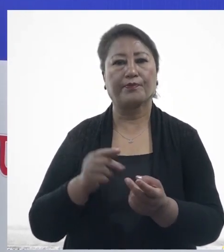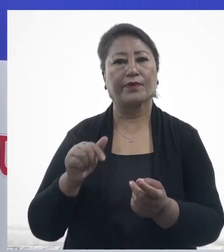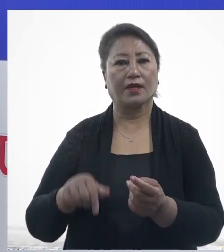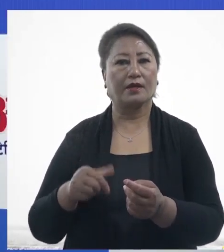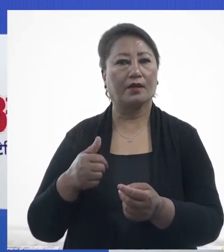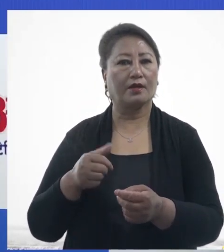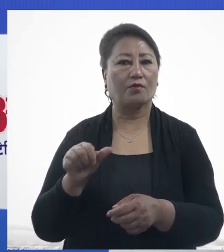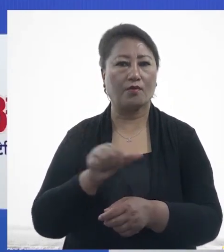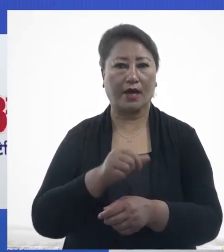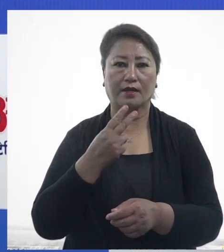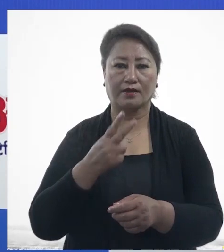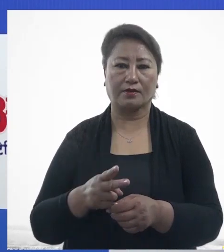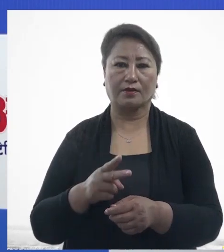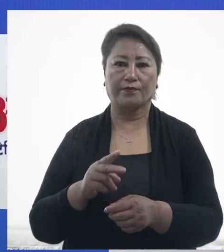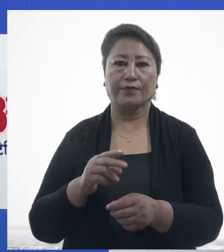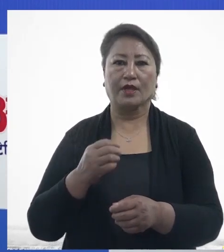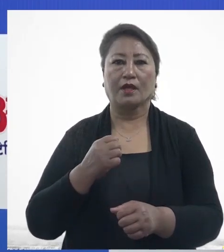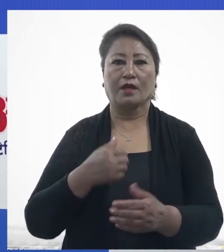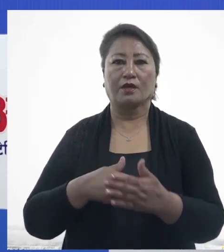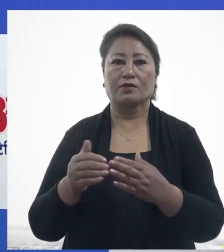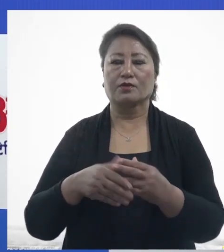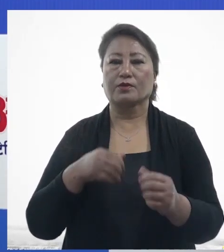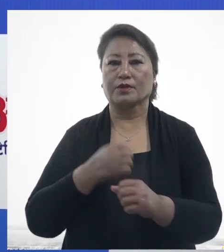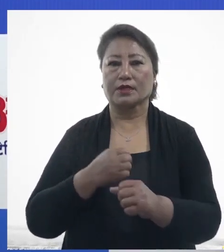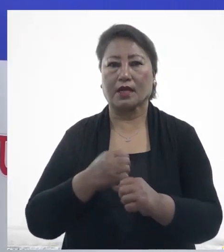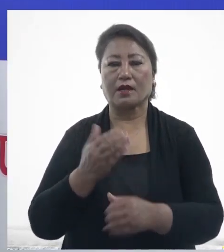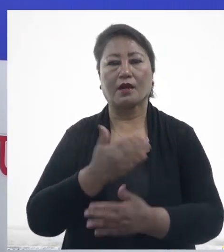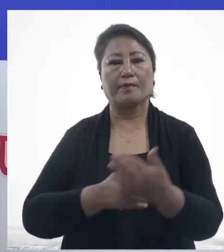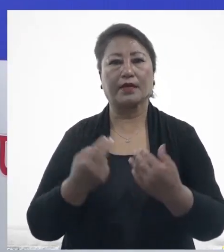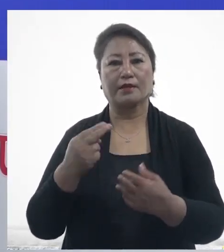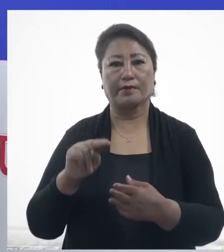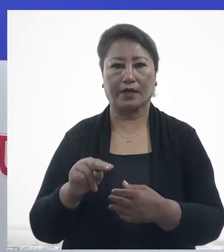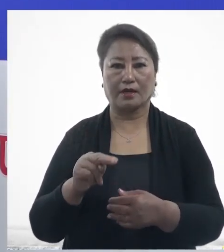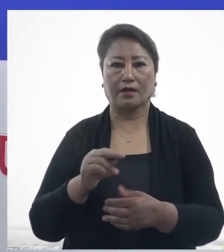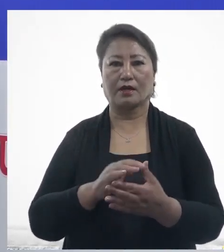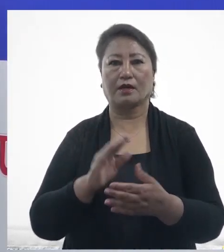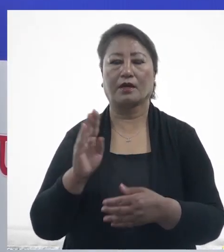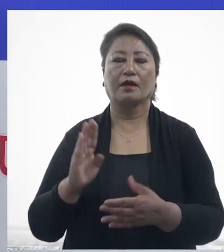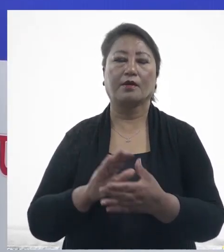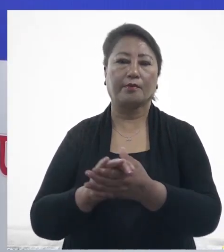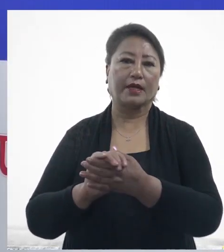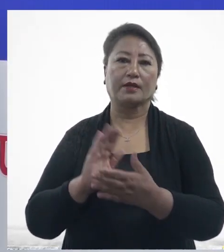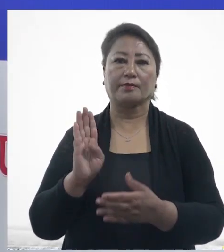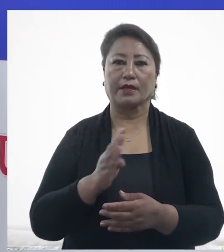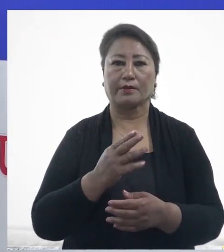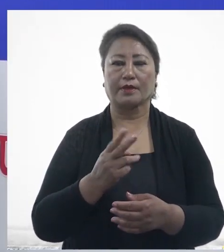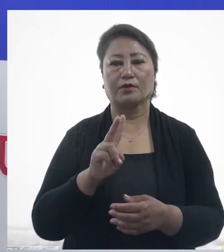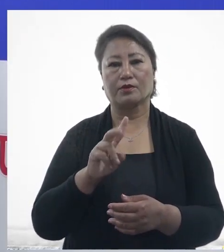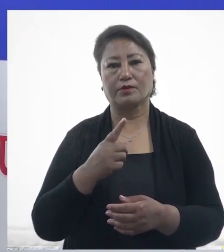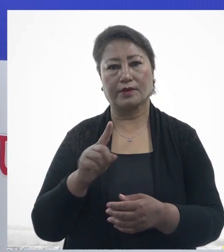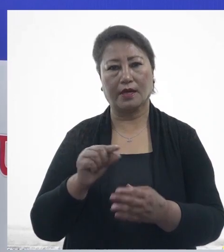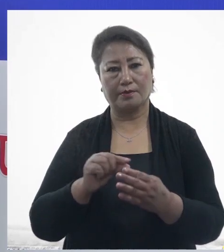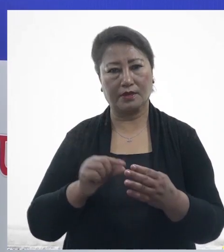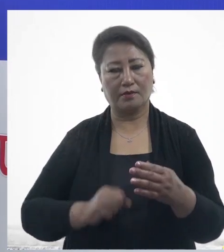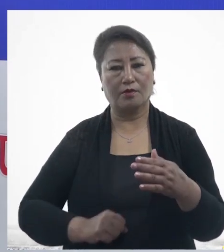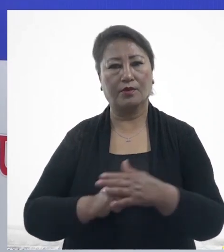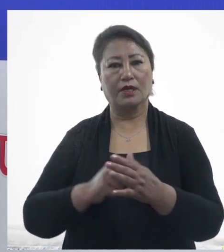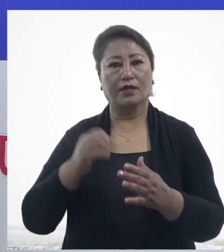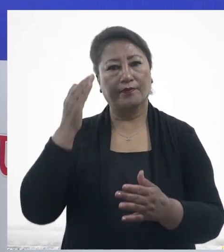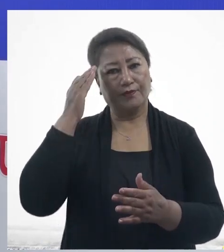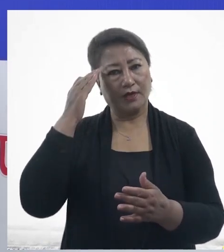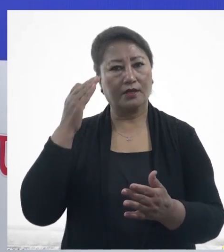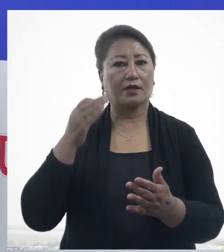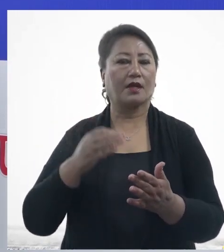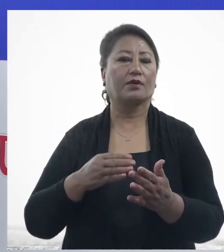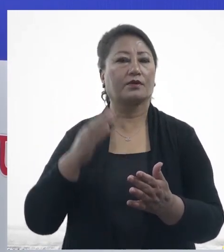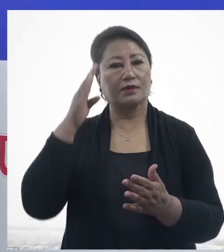भनेको चाहिँ तपाईँको एउटा स्वरोजगार र अर्को भनेको एउटा अपाङ्गता भएको अपाङ्गमैत्री वातावरण यो दुइटा कुरामा चाहिँ अलिक फर्स्ट प्रायोरिटी चाहिँ गभर्मेन्टको त्यहाँतिर हुनुपर्छ जस्तो लाग्छ